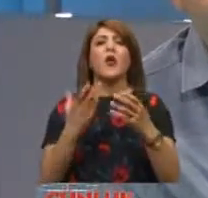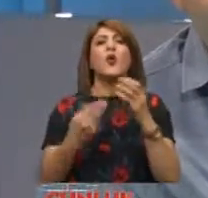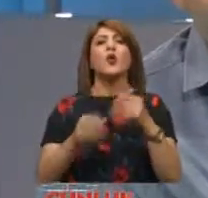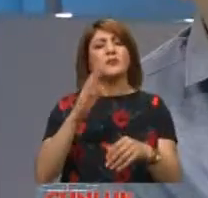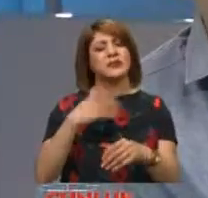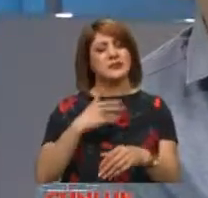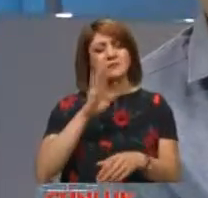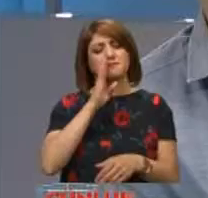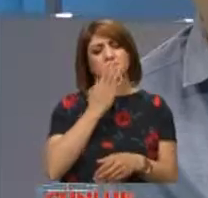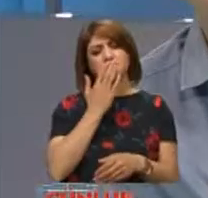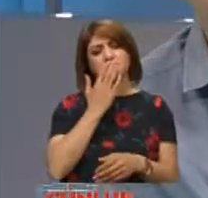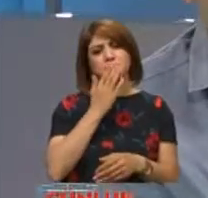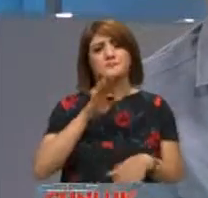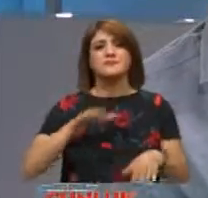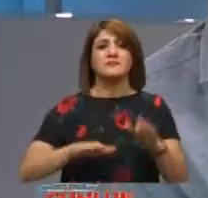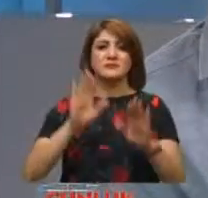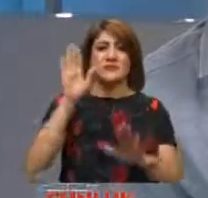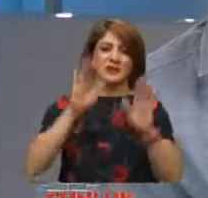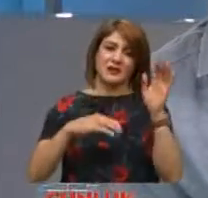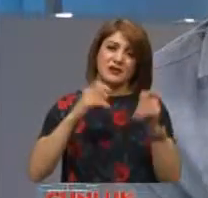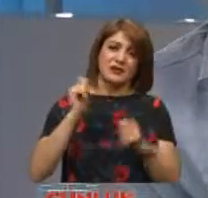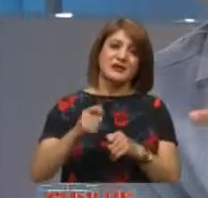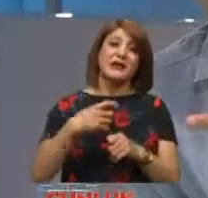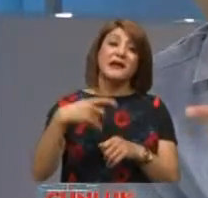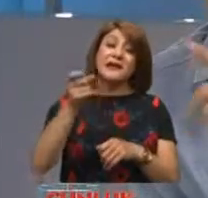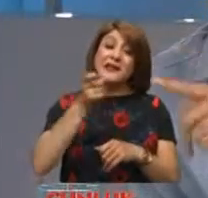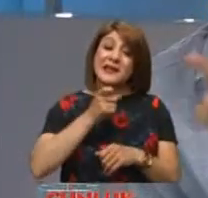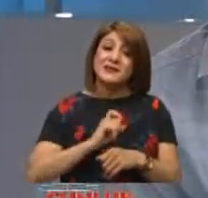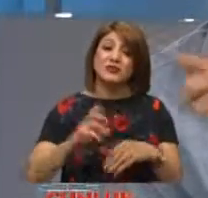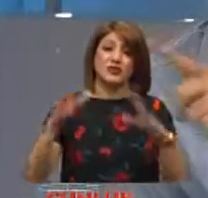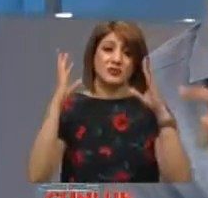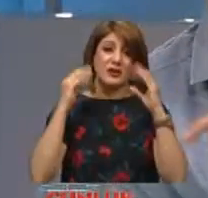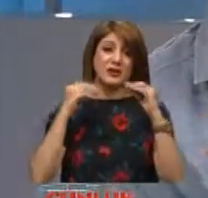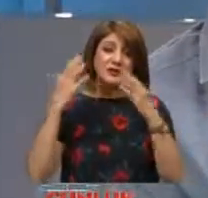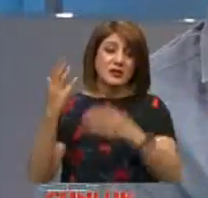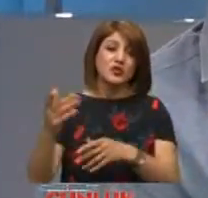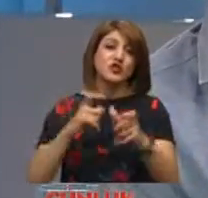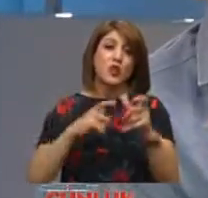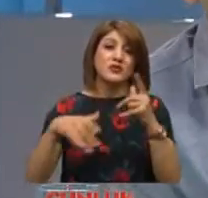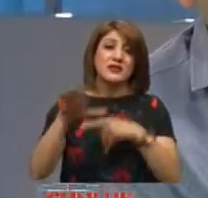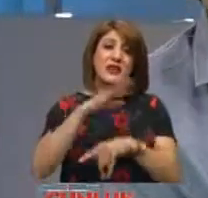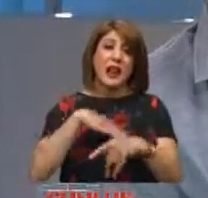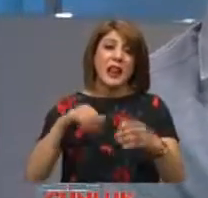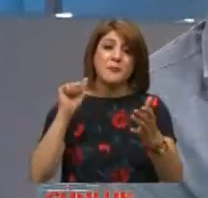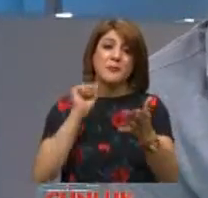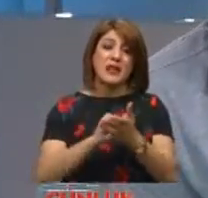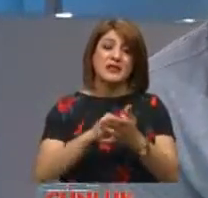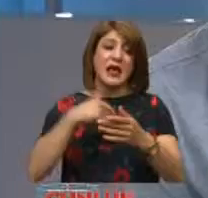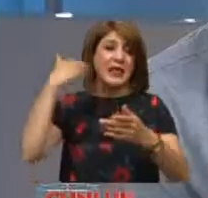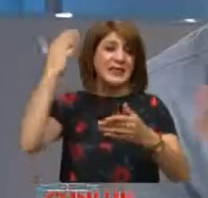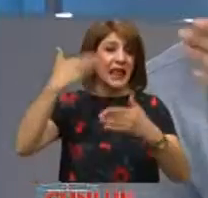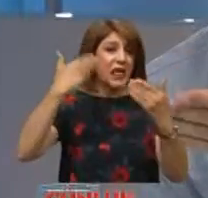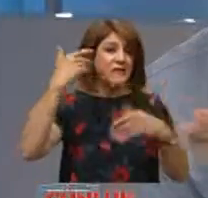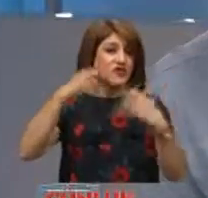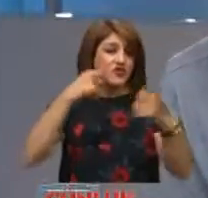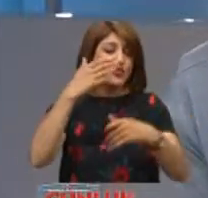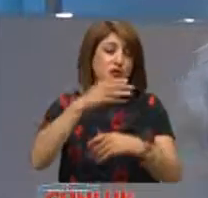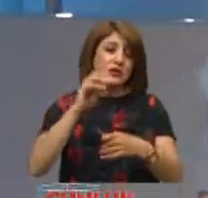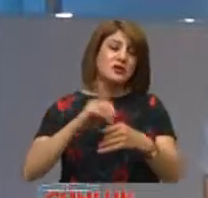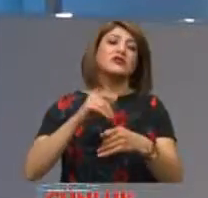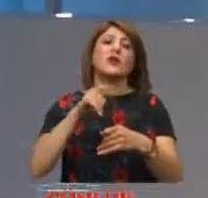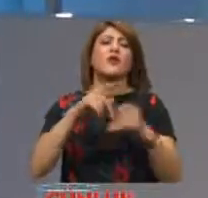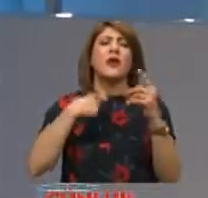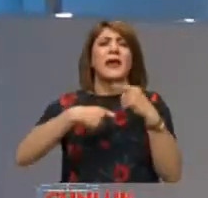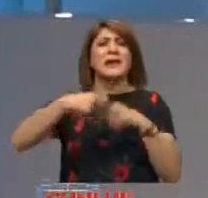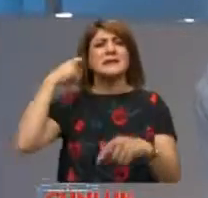Evet. Pasif direnişi yanlış anlamış. Biraz da ürkek bir vatandaş. Bu yalnız sosyal medyada Türkiye'de olmuş gibi gösteriliyor ama bu çok eski, yurt